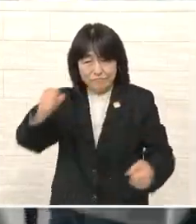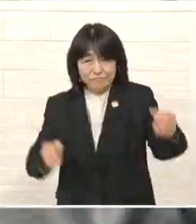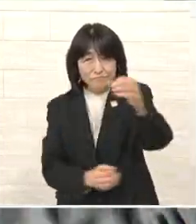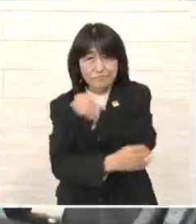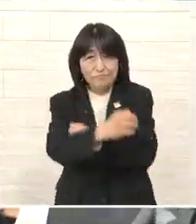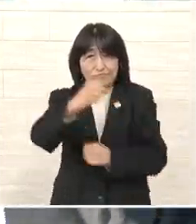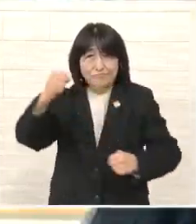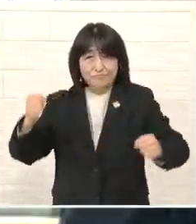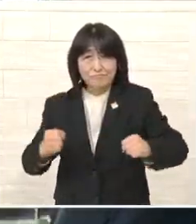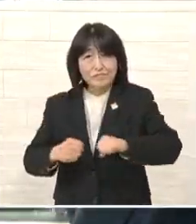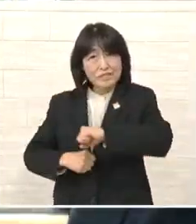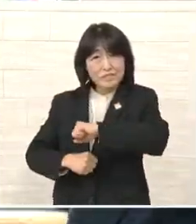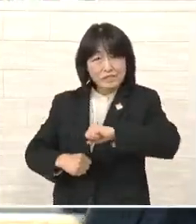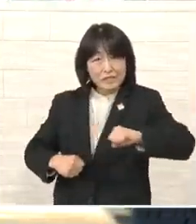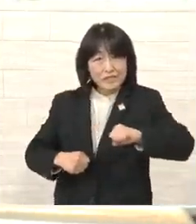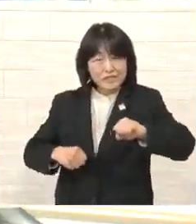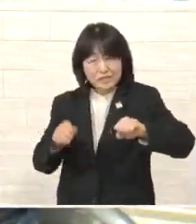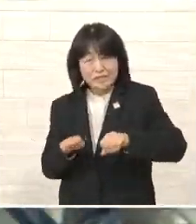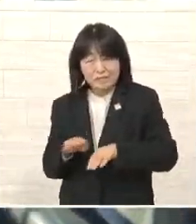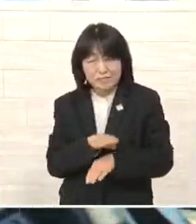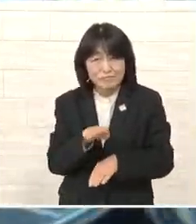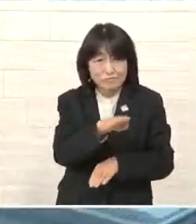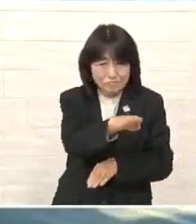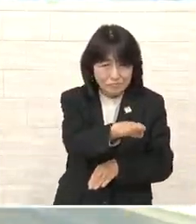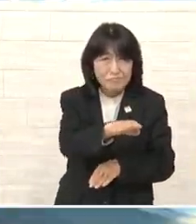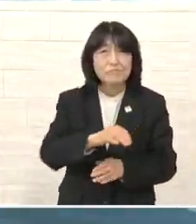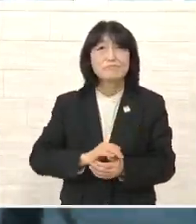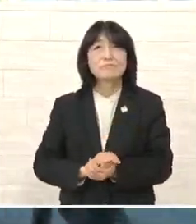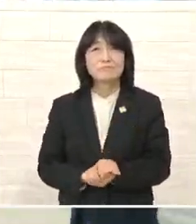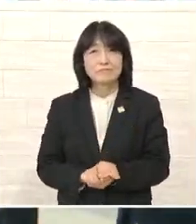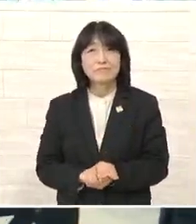で左車線入って、はい、